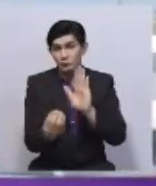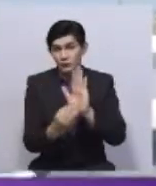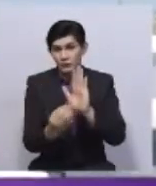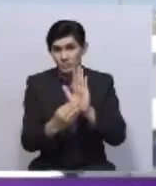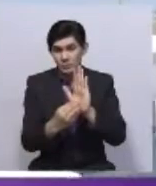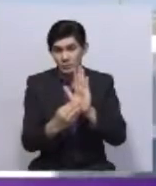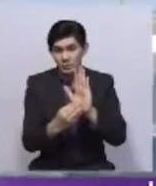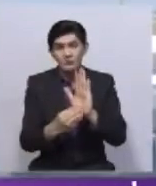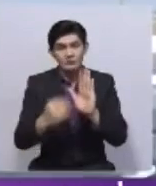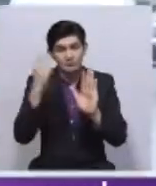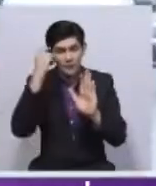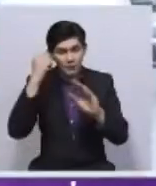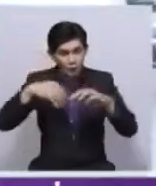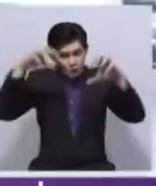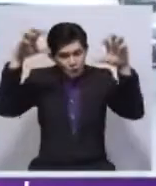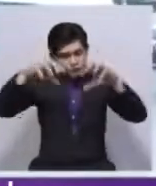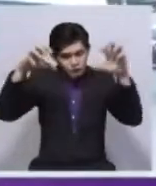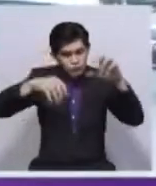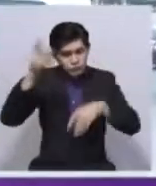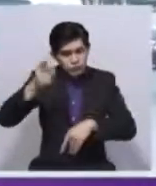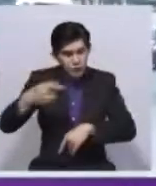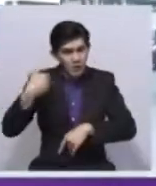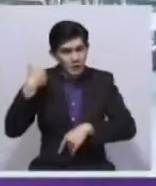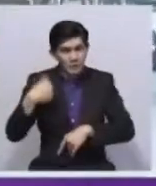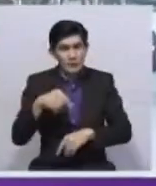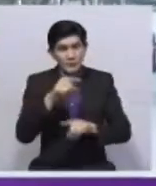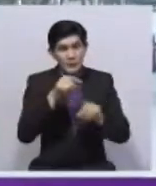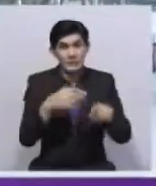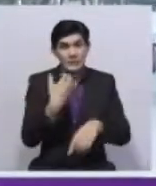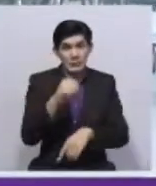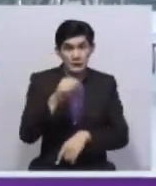พมหานครมีแนวโน้มเกิดฝนฟ้าคะนองร้อยละ10ถึ